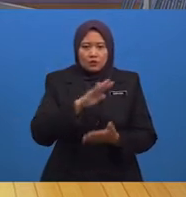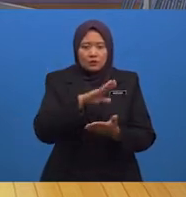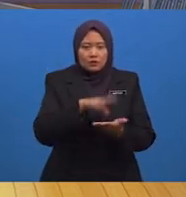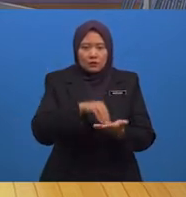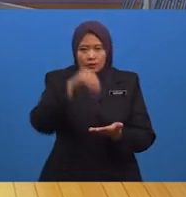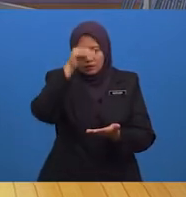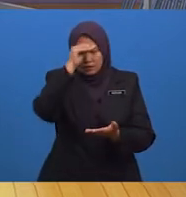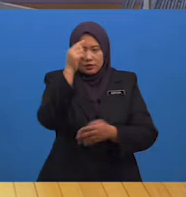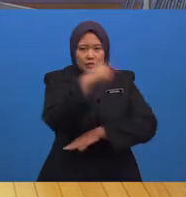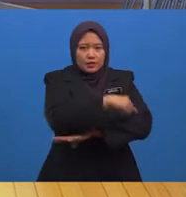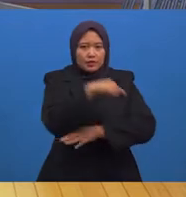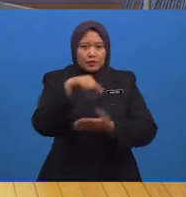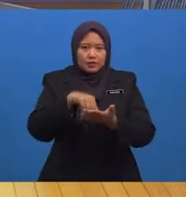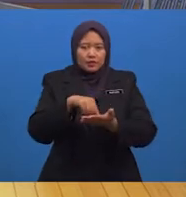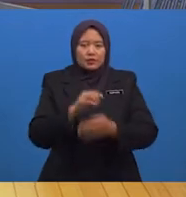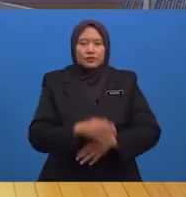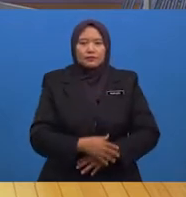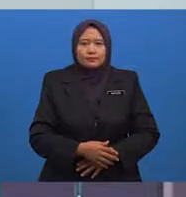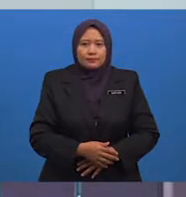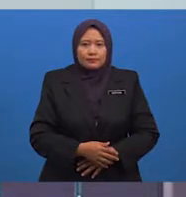pembelajaran pada hari ini dengan jelas.